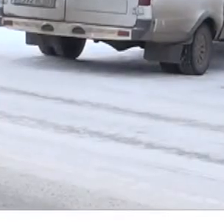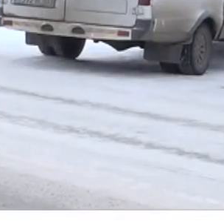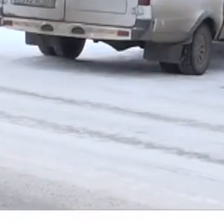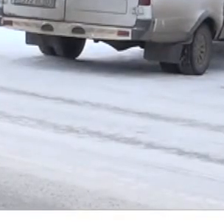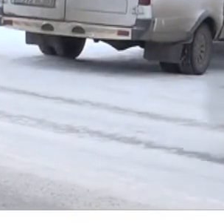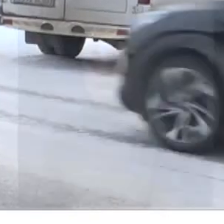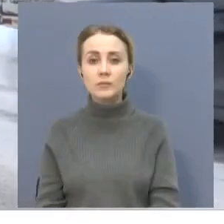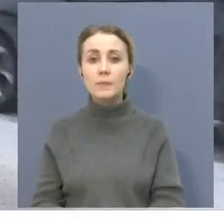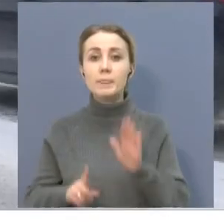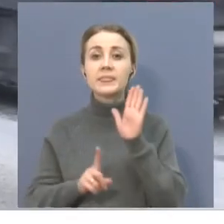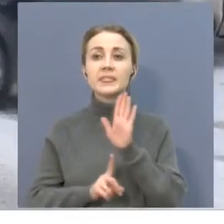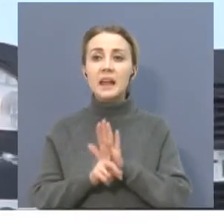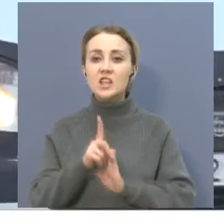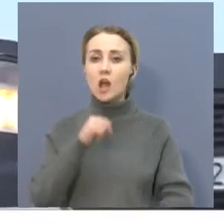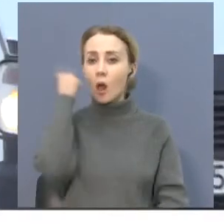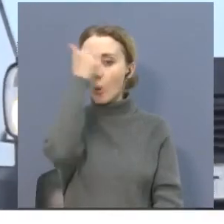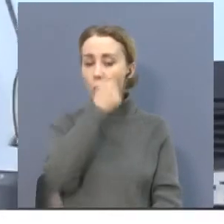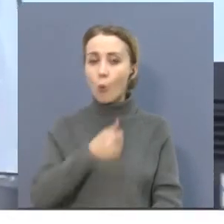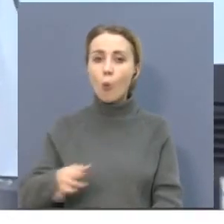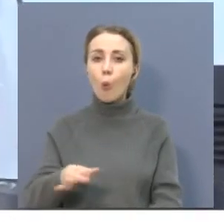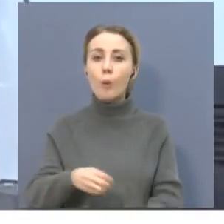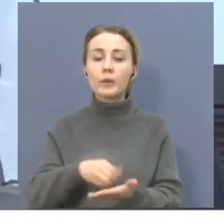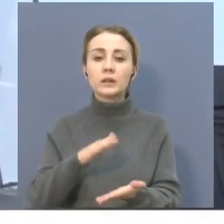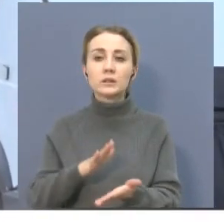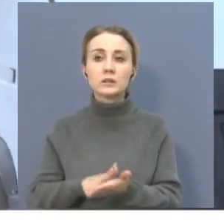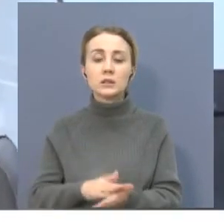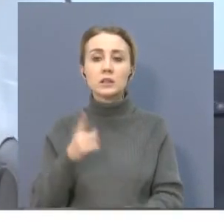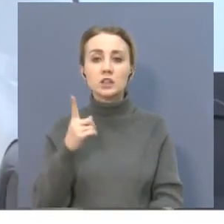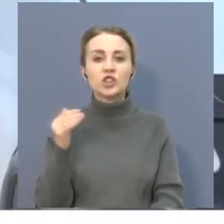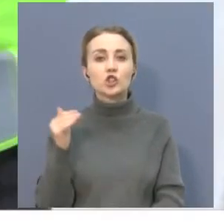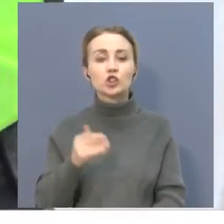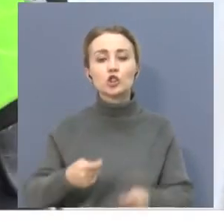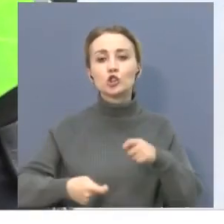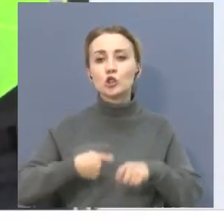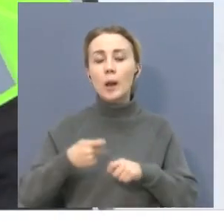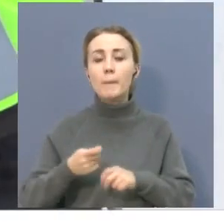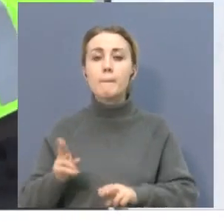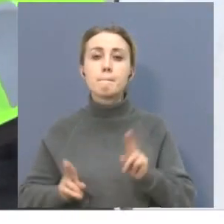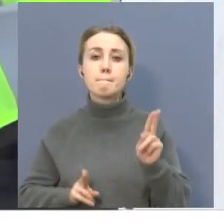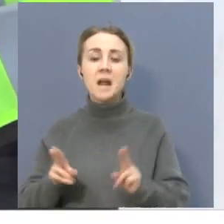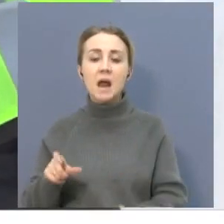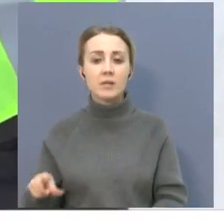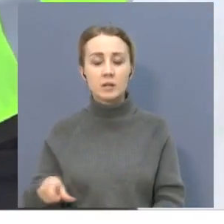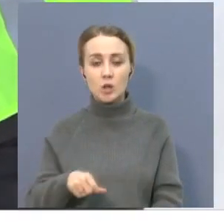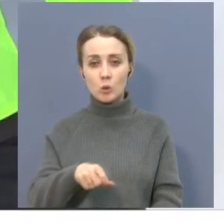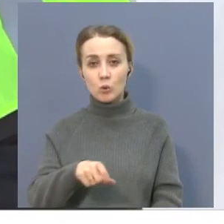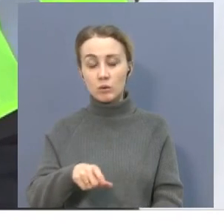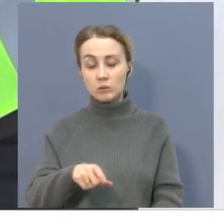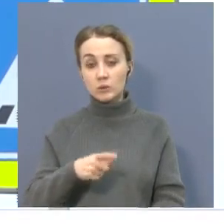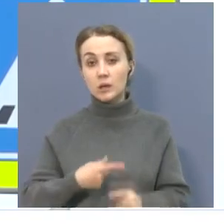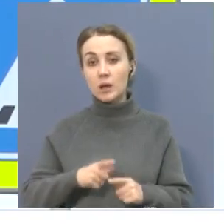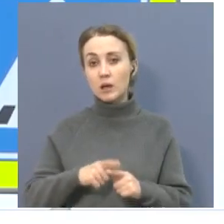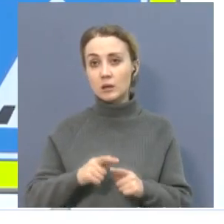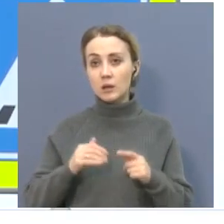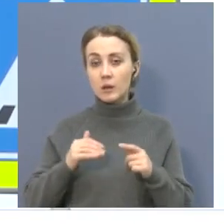Өңірде жыл басынан бері 1000-нан астам жол қозғалысы ережелерін бұзу дерегі тіркелді. Көбіне жүргізушілердің жылдамдықты арттырып, қауіпсіздік белдігін тақпағандығынан орын